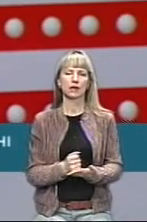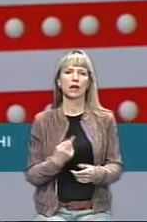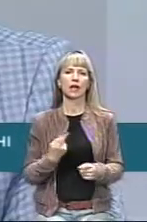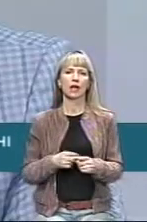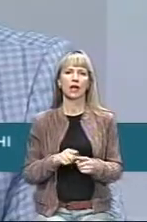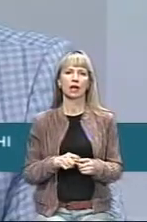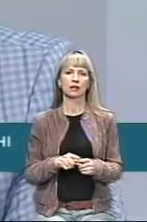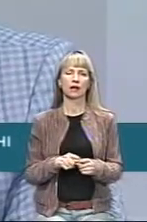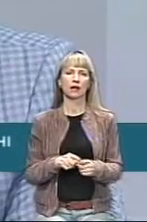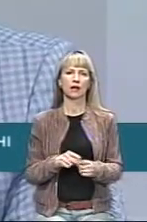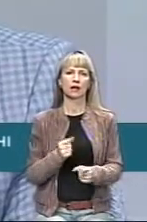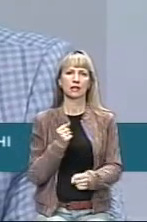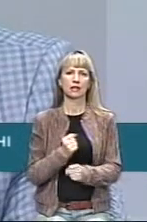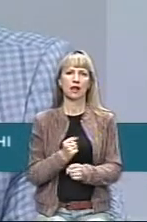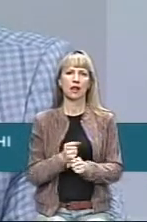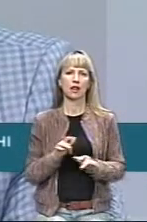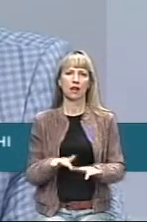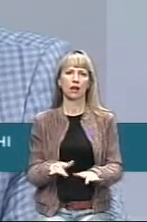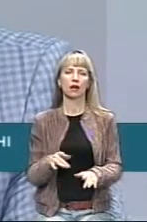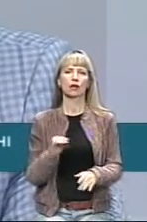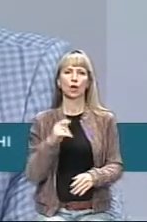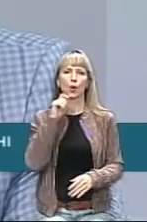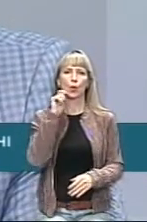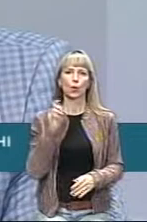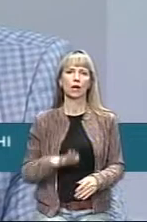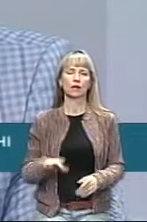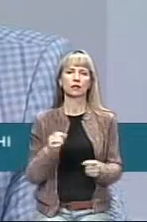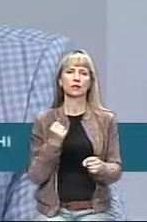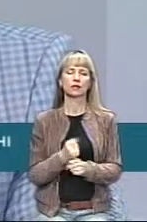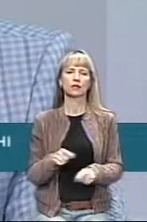Україна отакий вчинок зробила якраз під час Майдану.